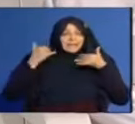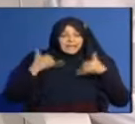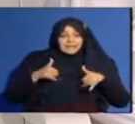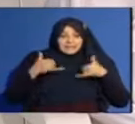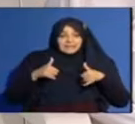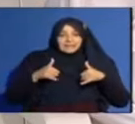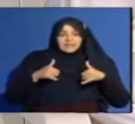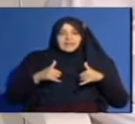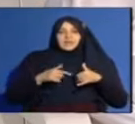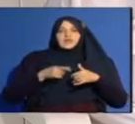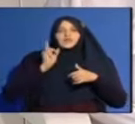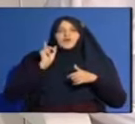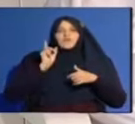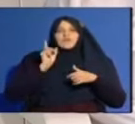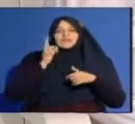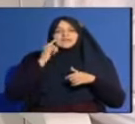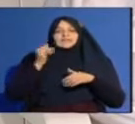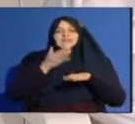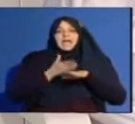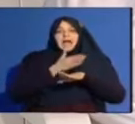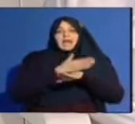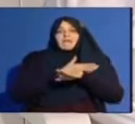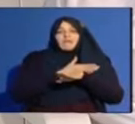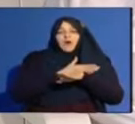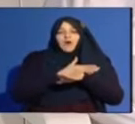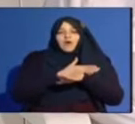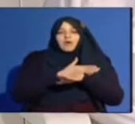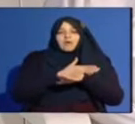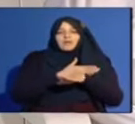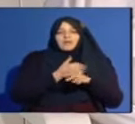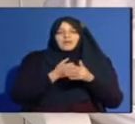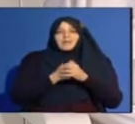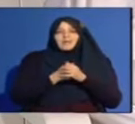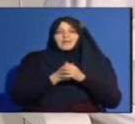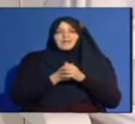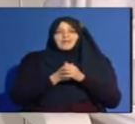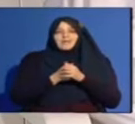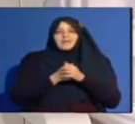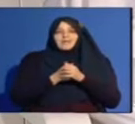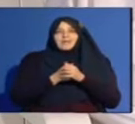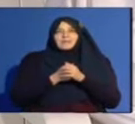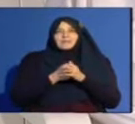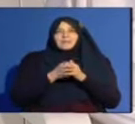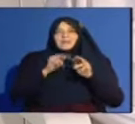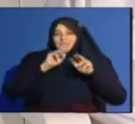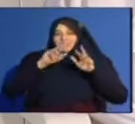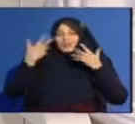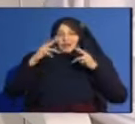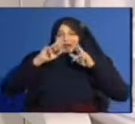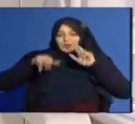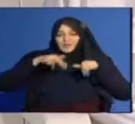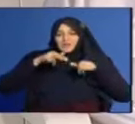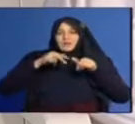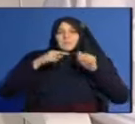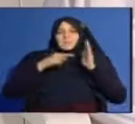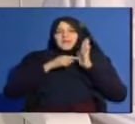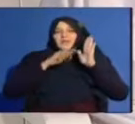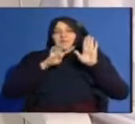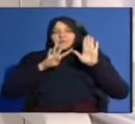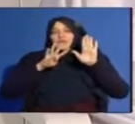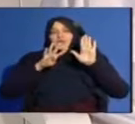الاجنبية داخل الجزائر طبقا لاتفاقية 1964